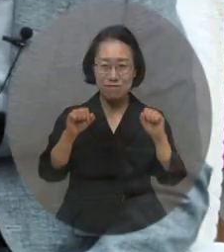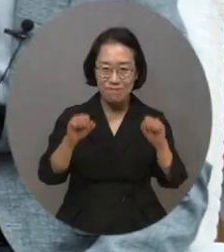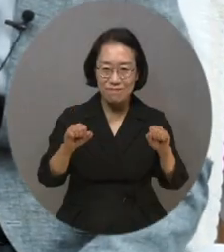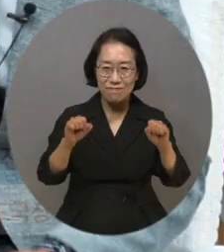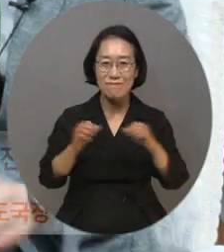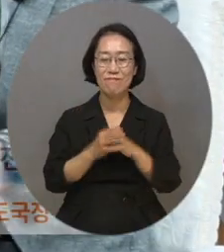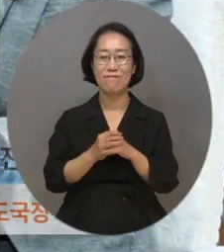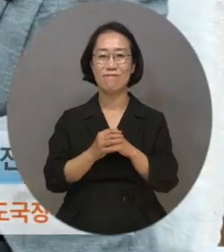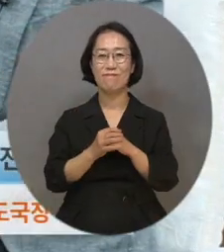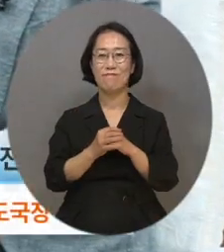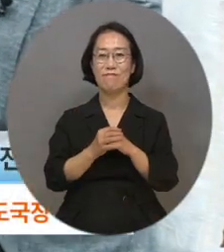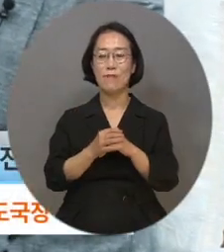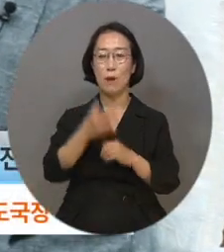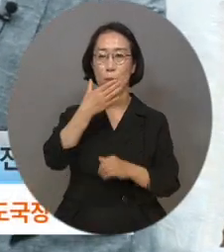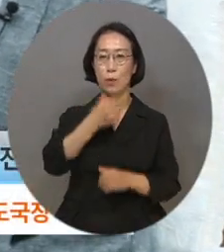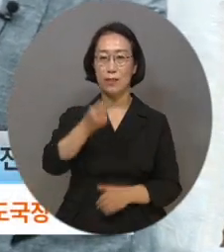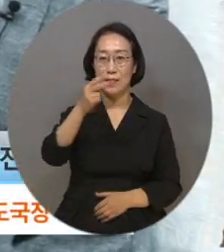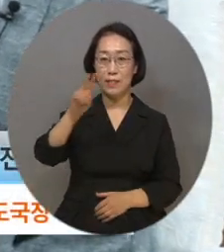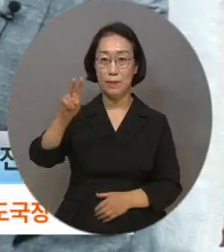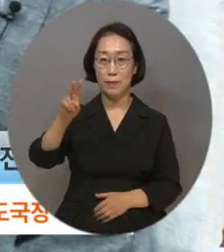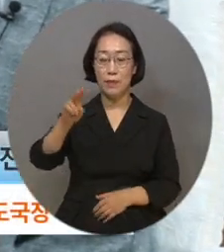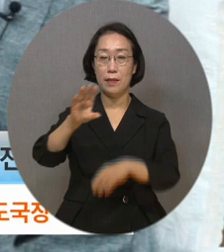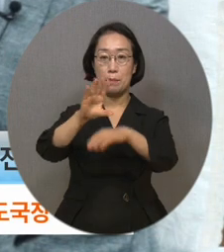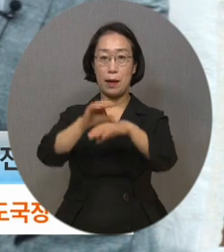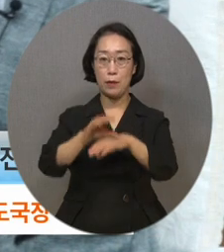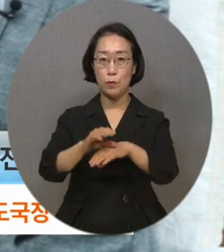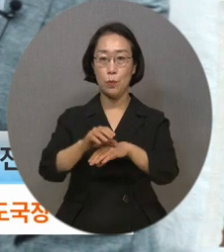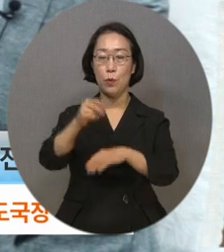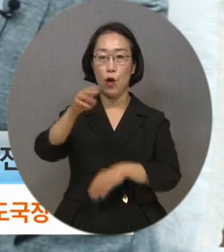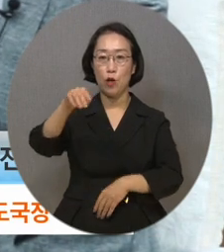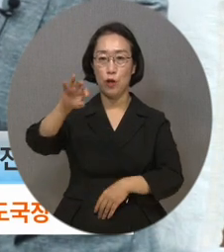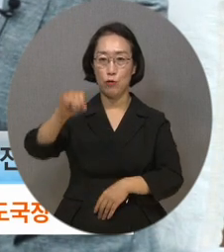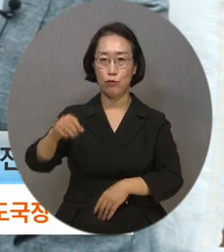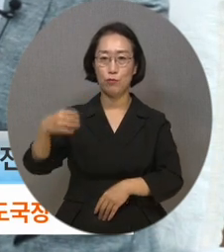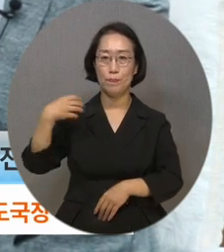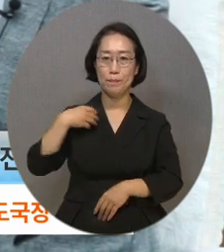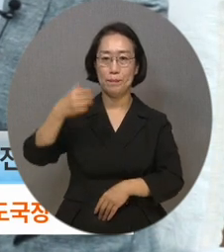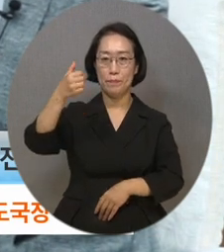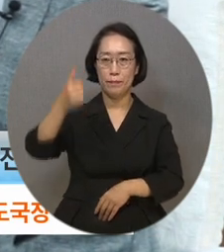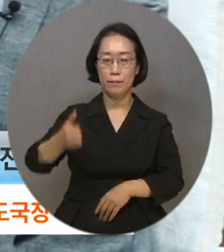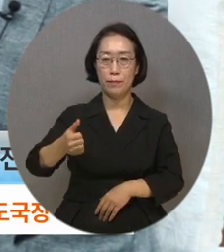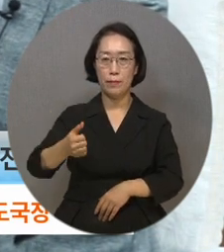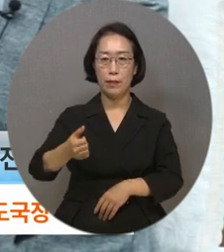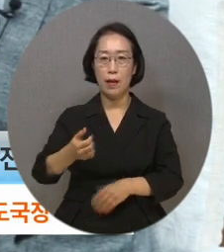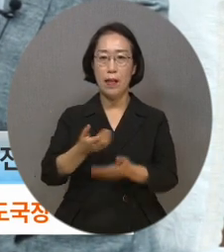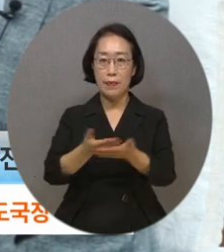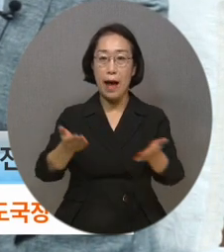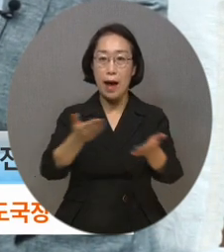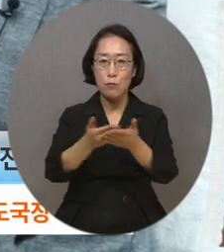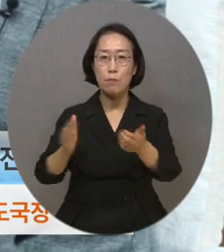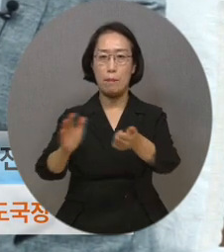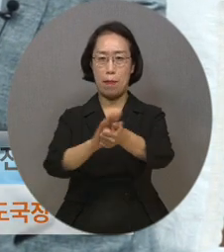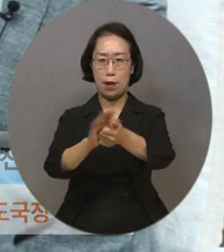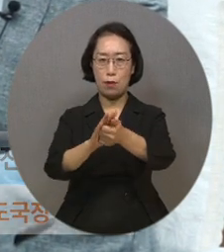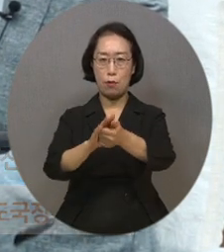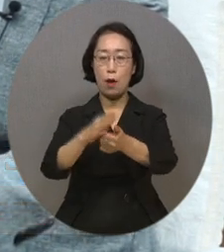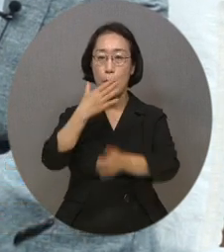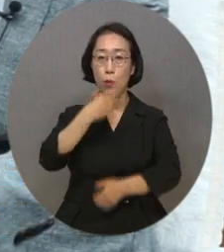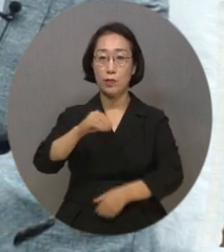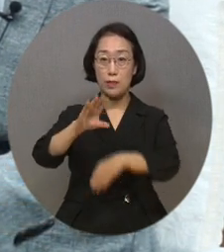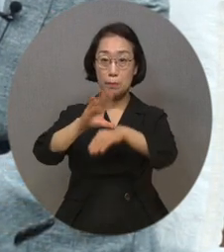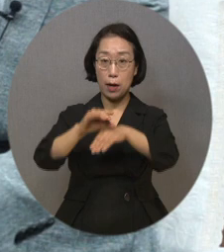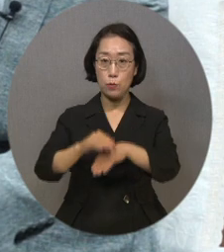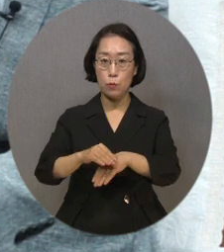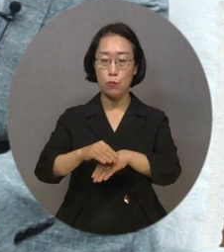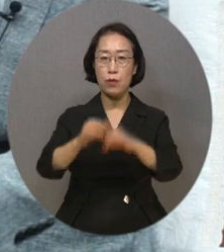안녕하십니까. 복지TV 전문방송 보도국장 여정수입니다. 나눔과 배려의 방송 복지TV에서는 우리 사회 소외된